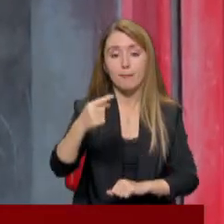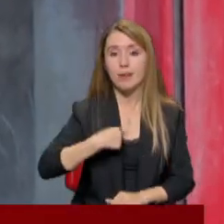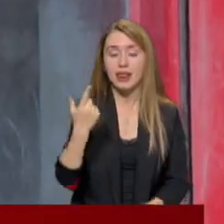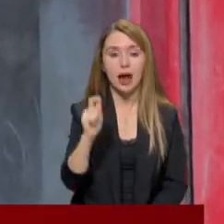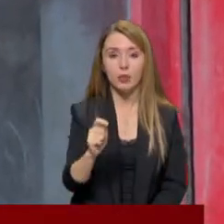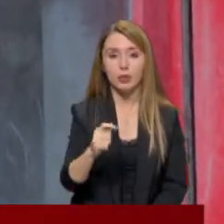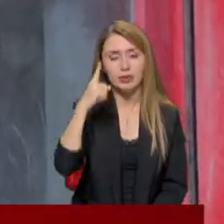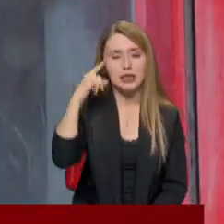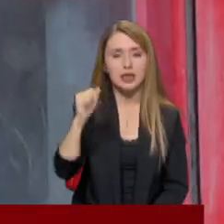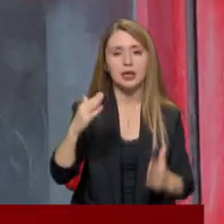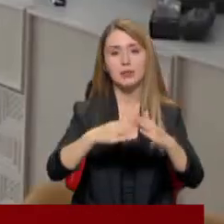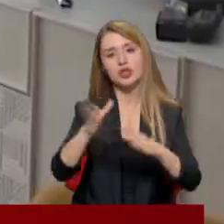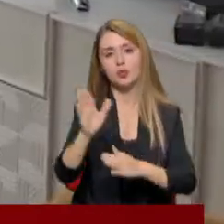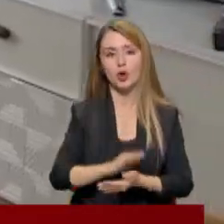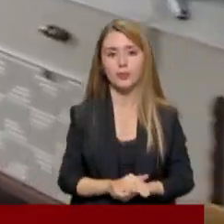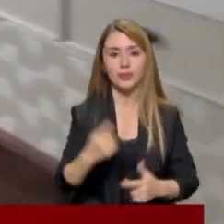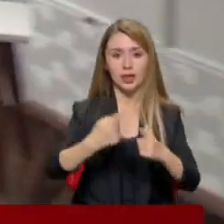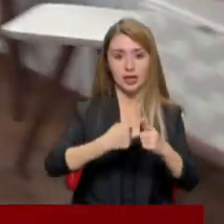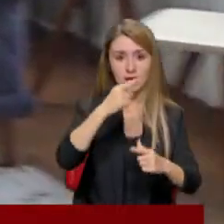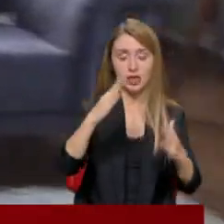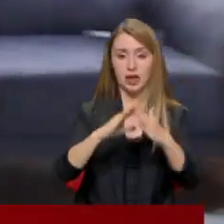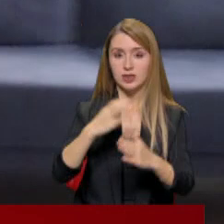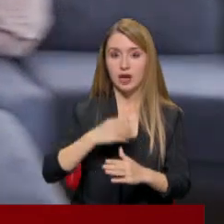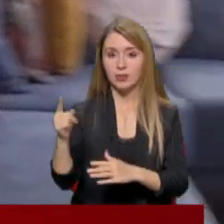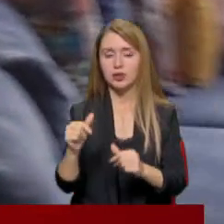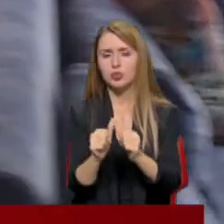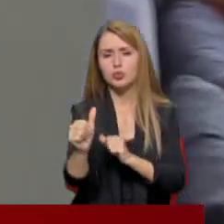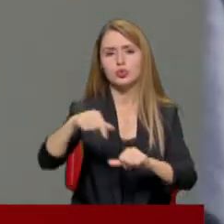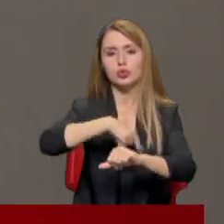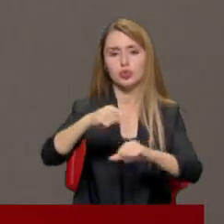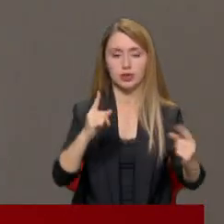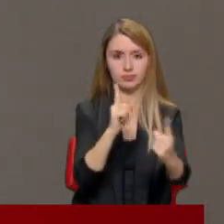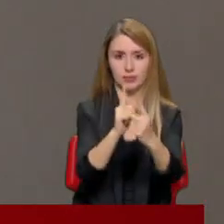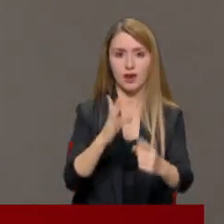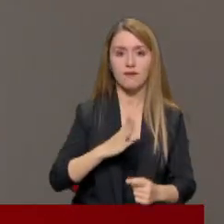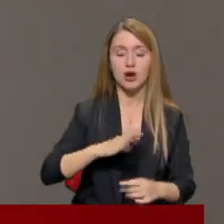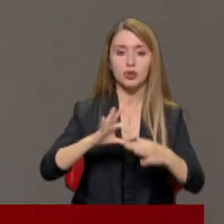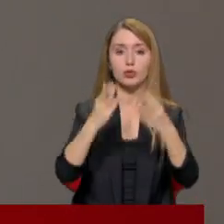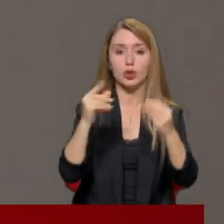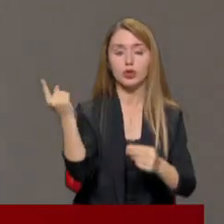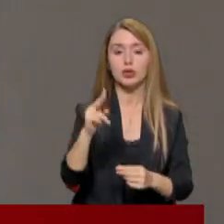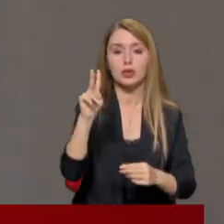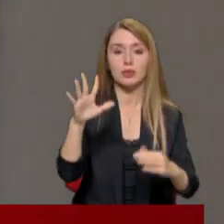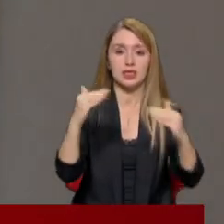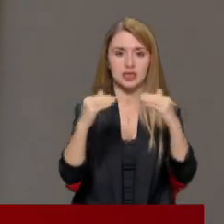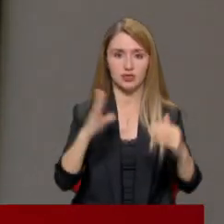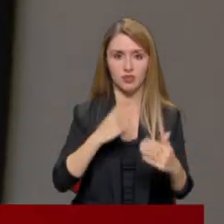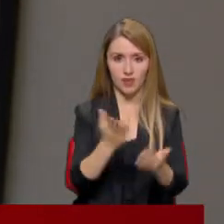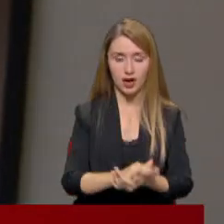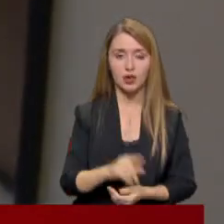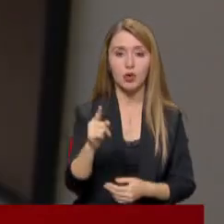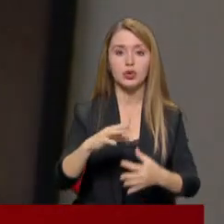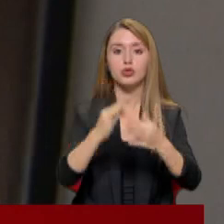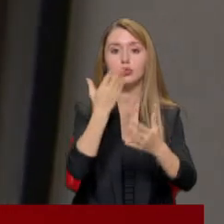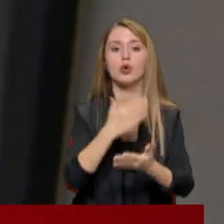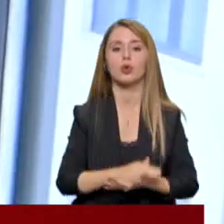musunuz inatla evimden çıkmıyorum kiracılarla Ev sahipleri uzun süredir karşı karşıya çözüm olarak % 25 zam sınırı getirilmişti O da